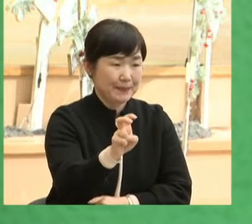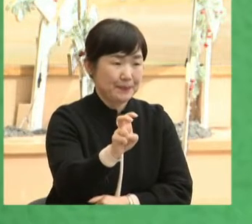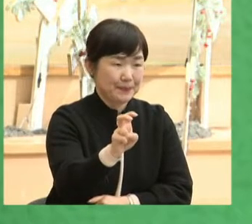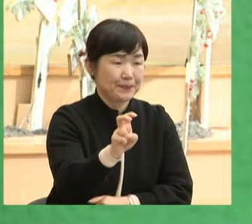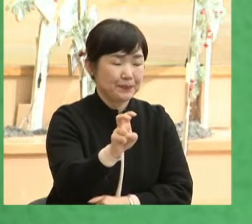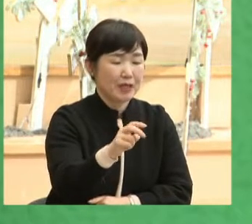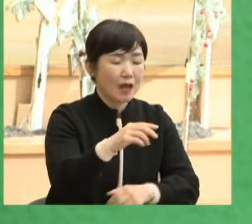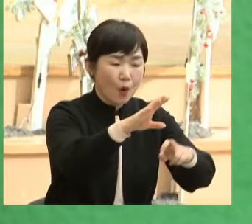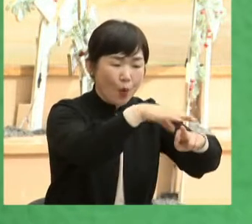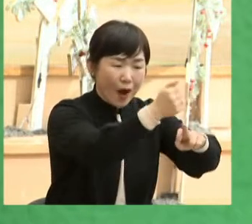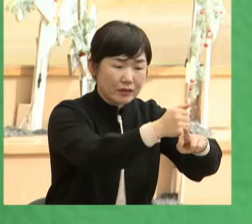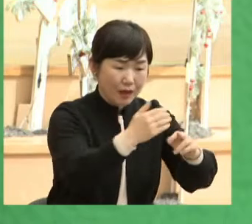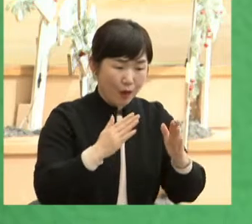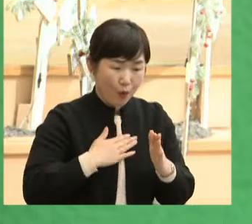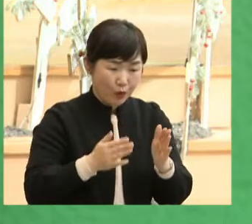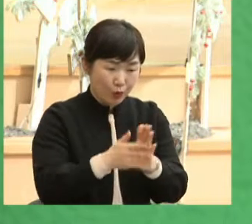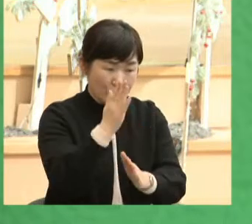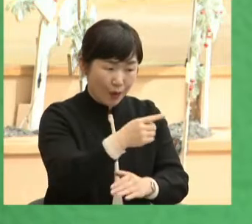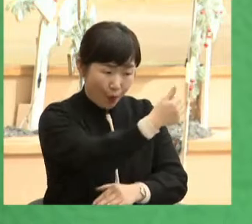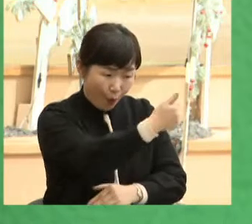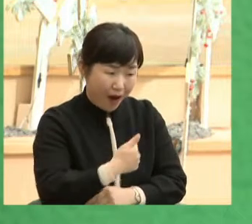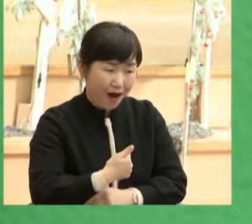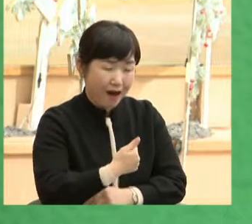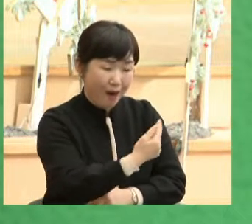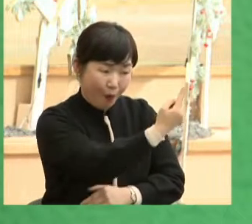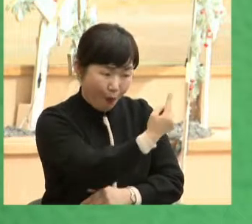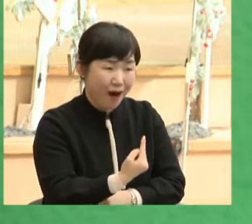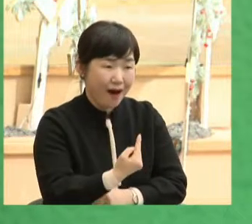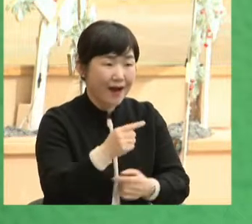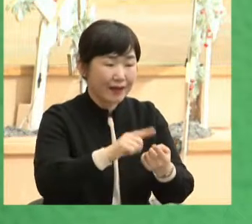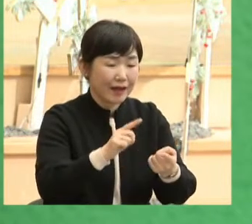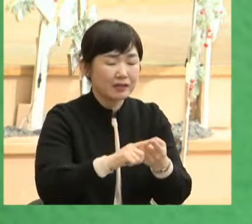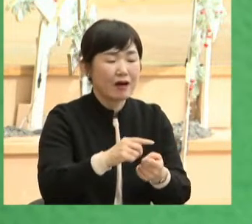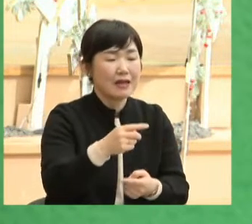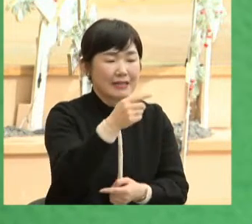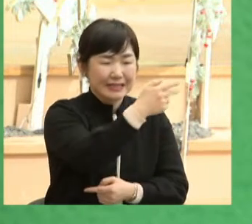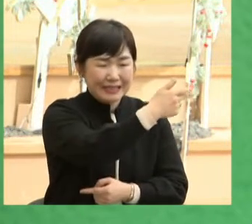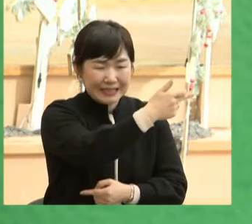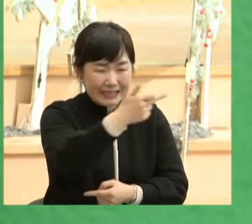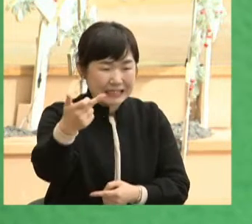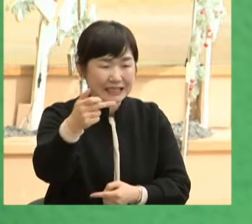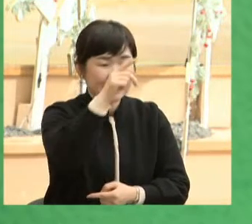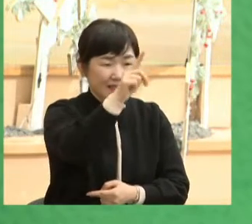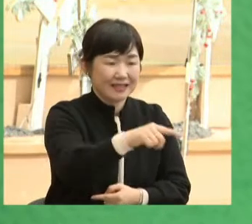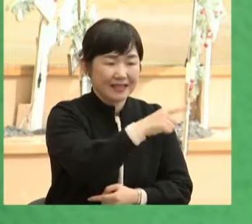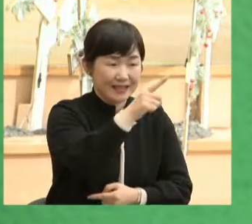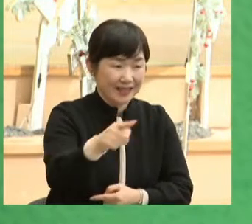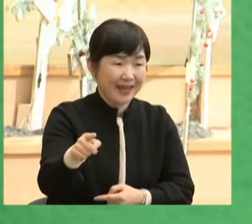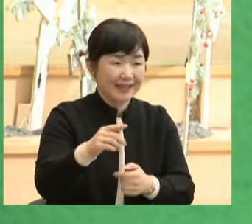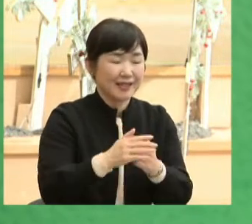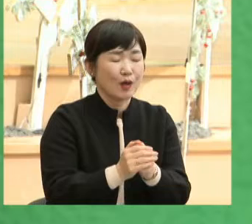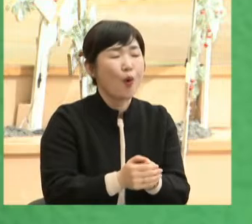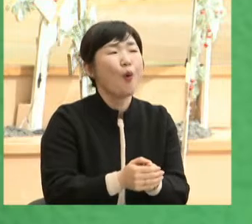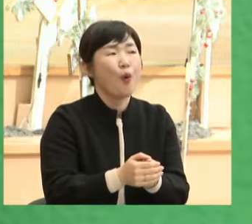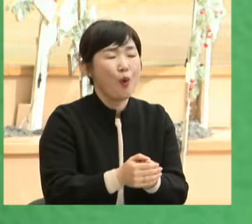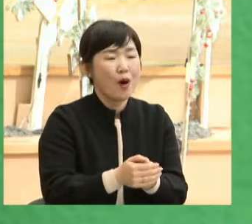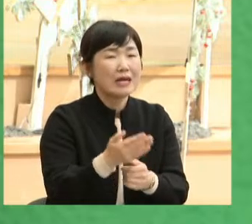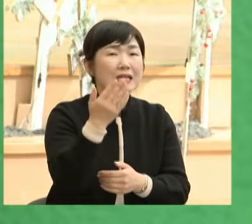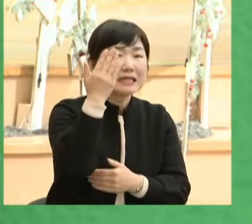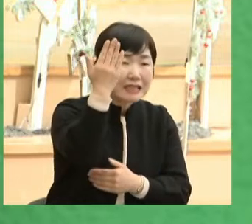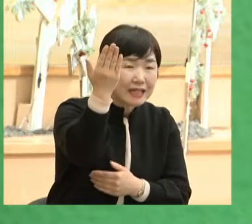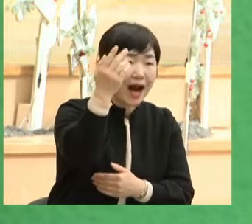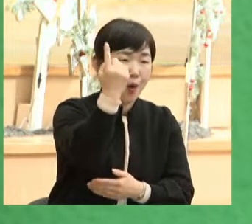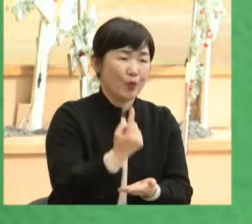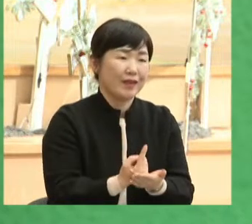방문을 황제가 오면 그 방문을 뭐라고 했냐면 대문자를 서서 히스 애드벤트 달라고